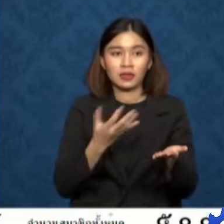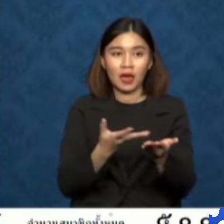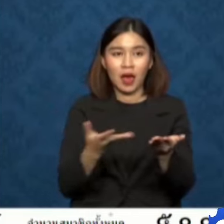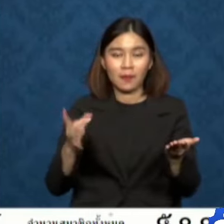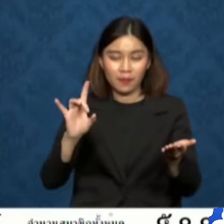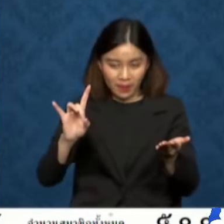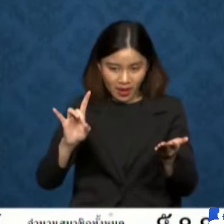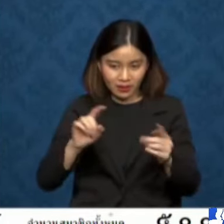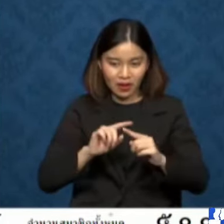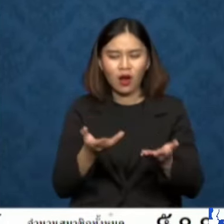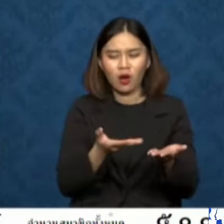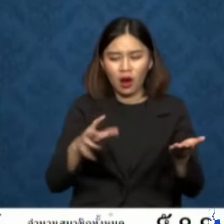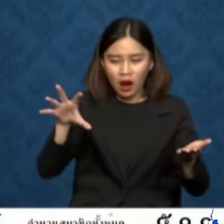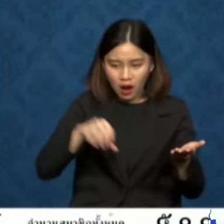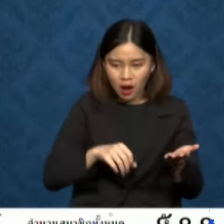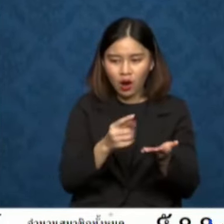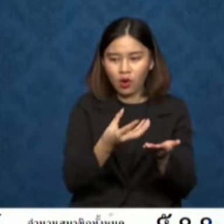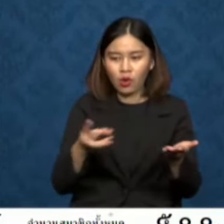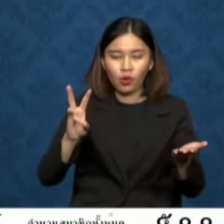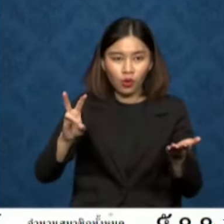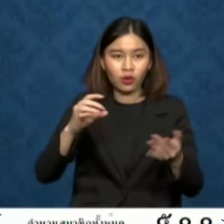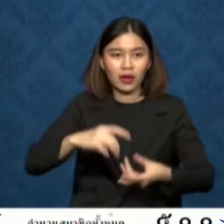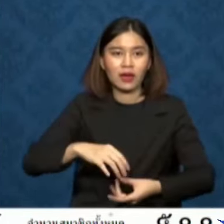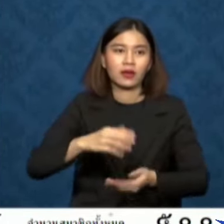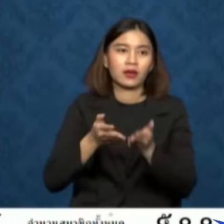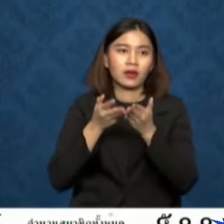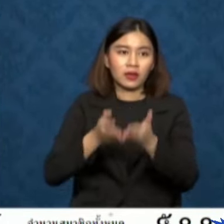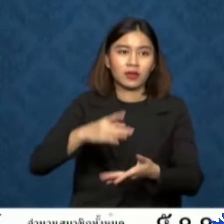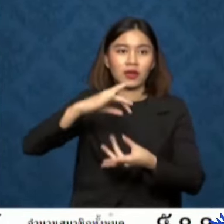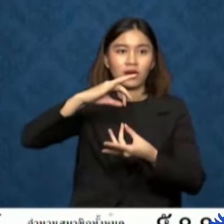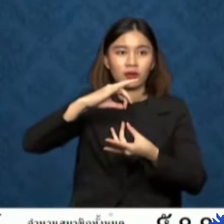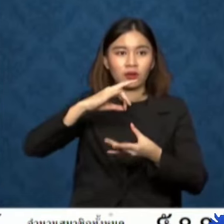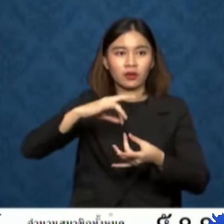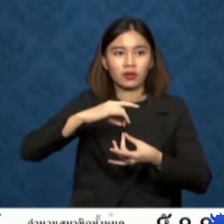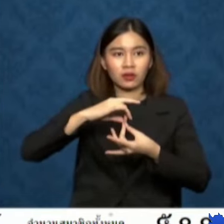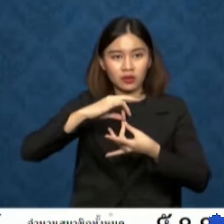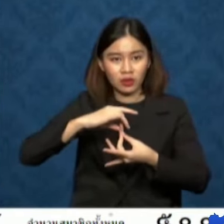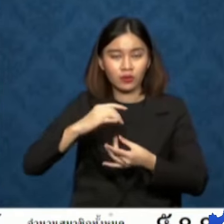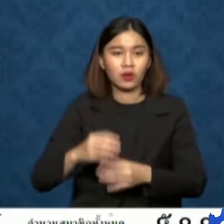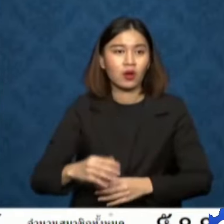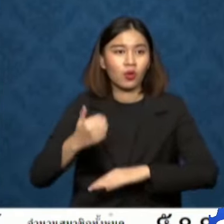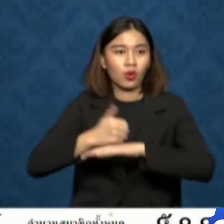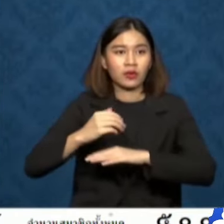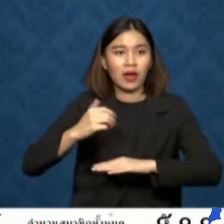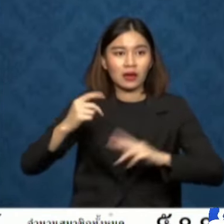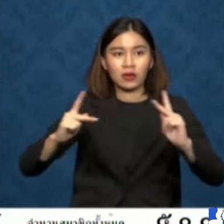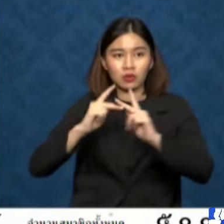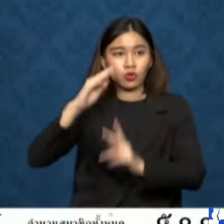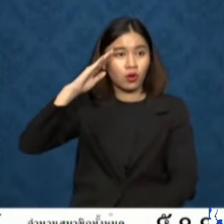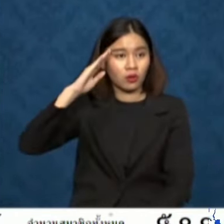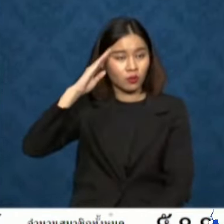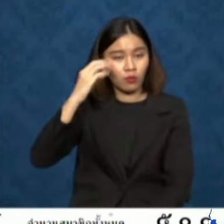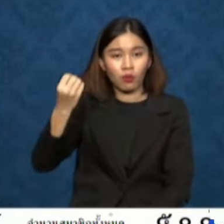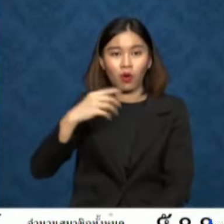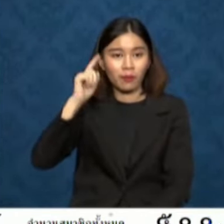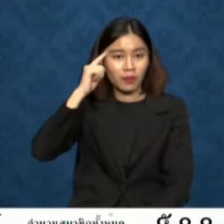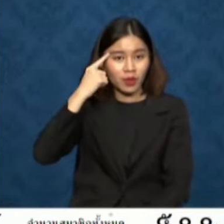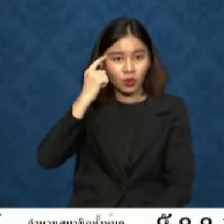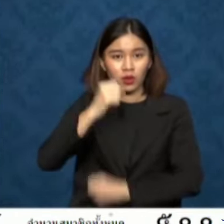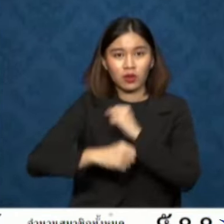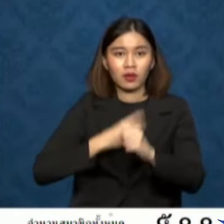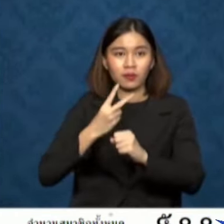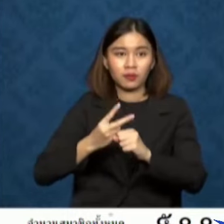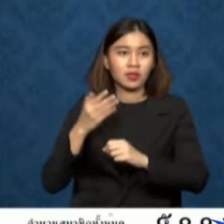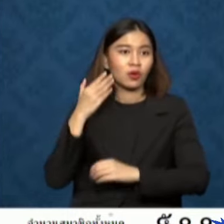ลำก็ได้และเรือรบหลวงรัตนโกสินทร์เป็นรัฐมนตรีว่าการกระทรวงกลาโหมไม่รู้ครับไม่ไม่รู้ไม่ได้ฮะอีก 2ปีจะปลด